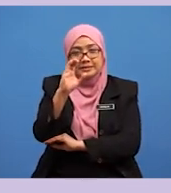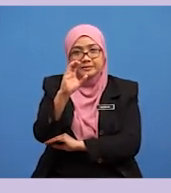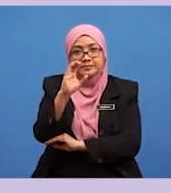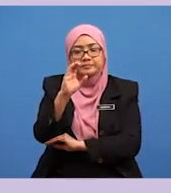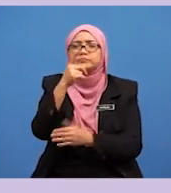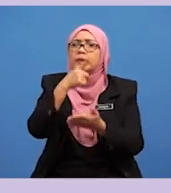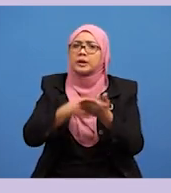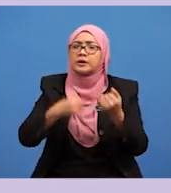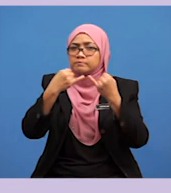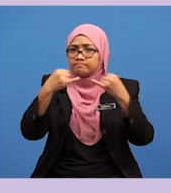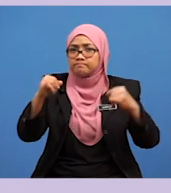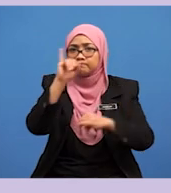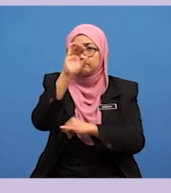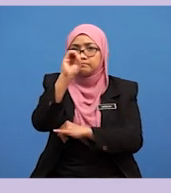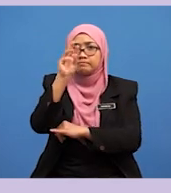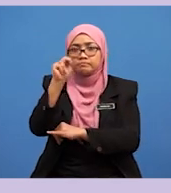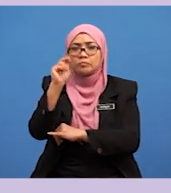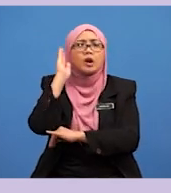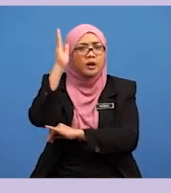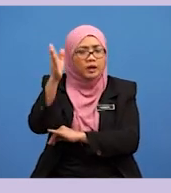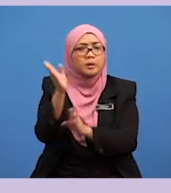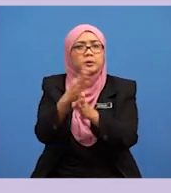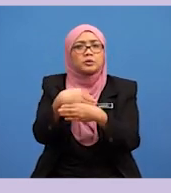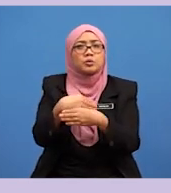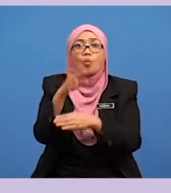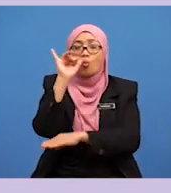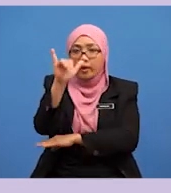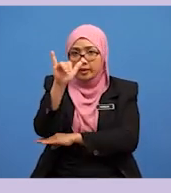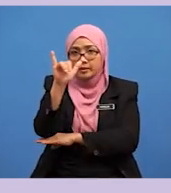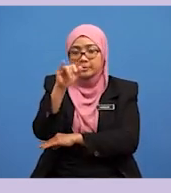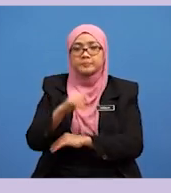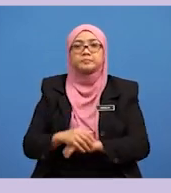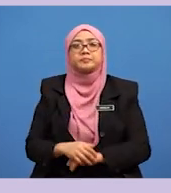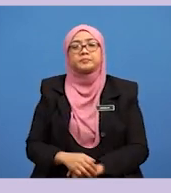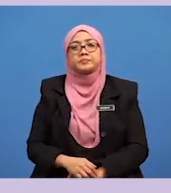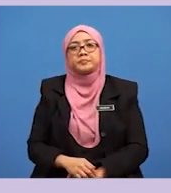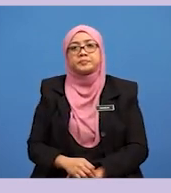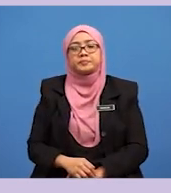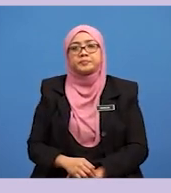C. Apakah jenis ion yang akan dibentuk oleh Y?